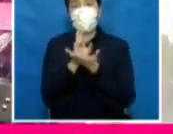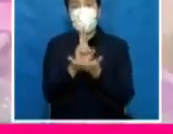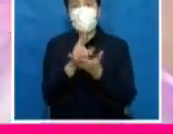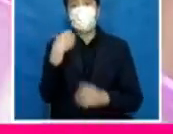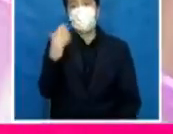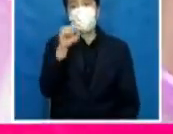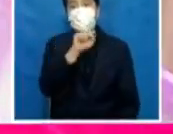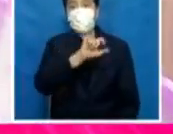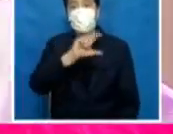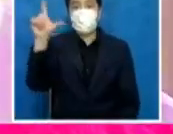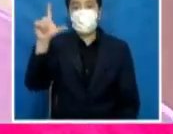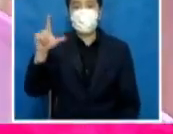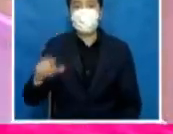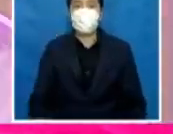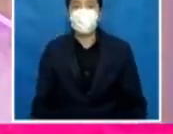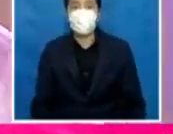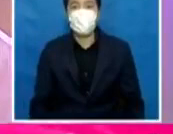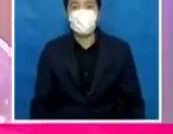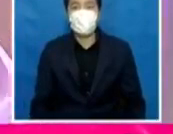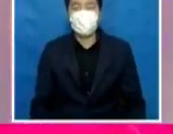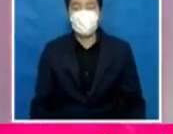าท